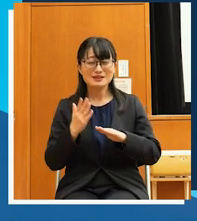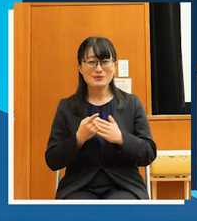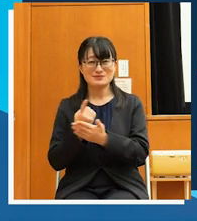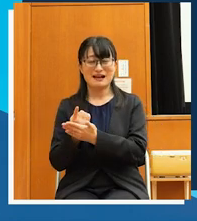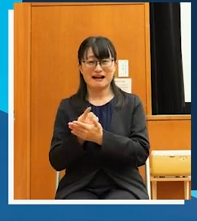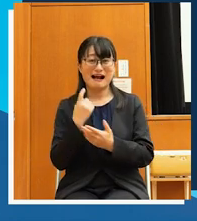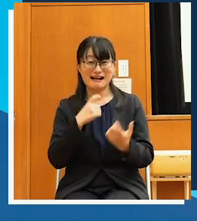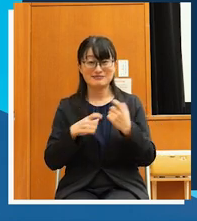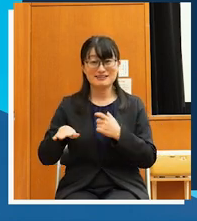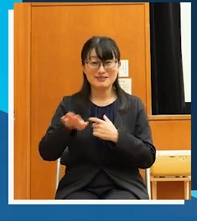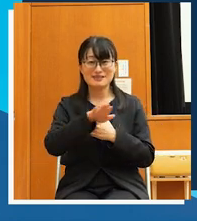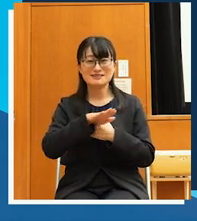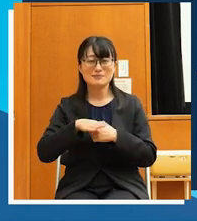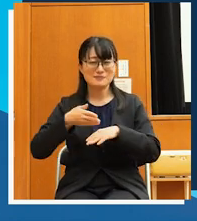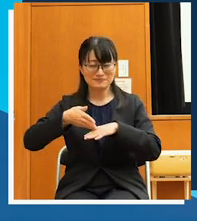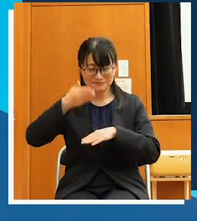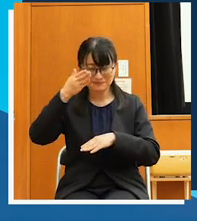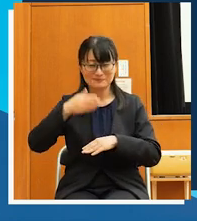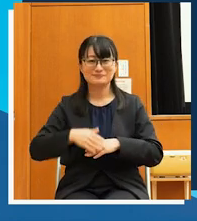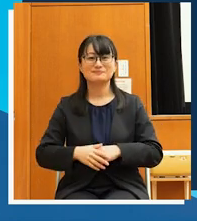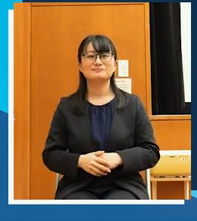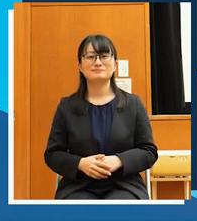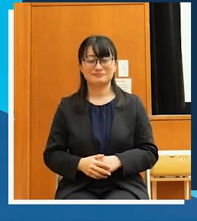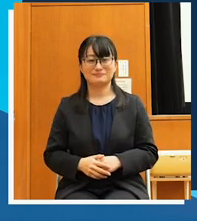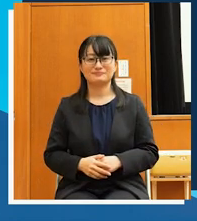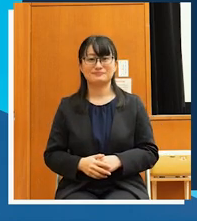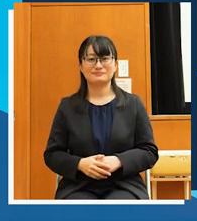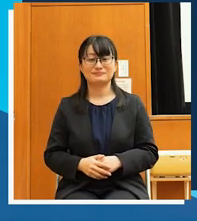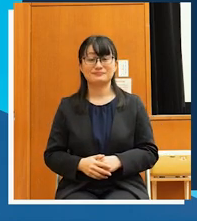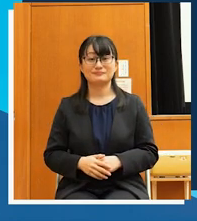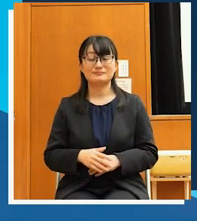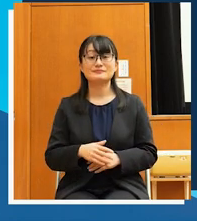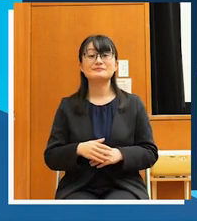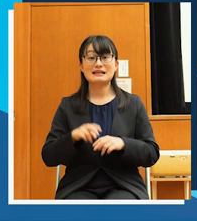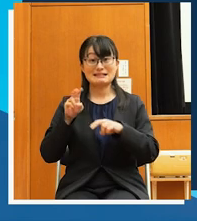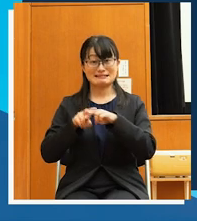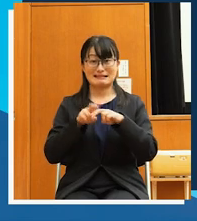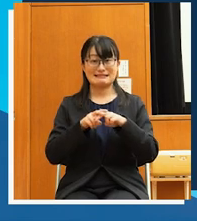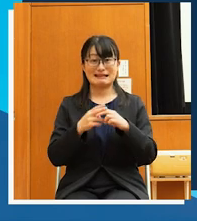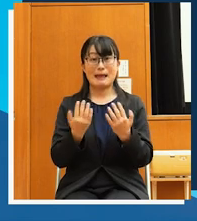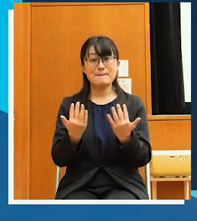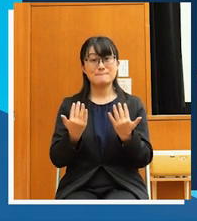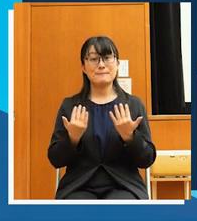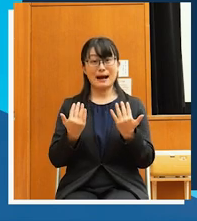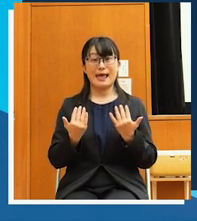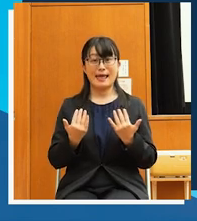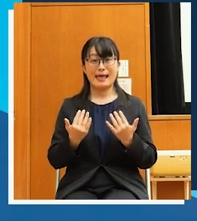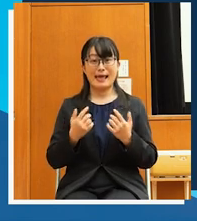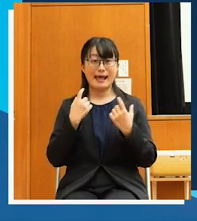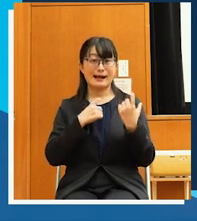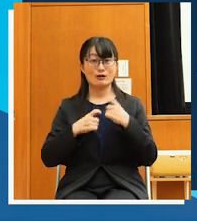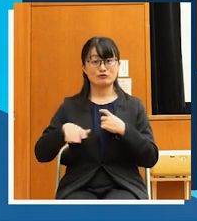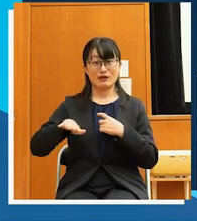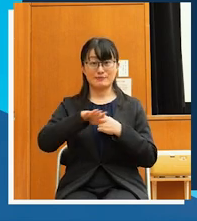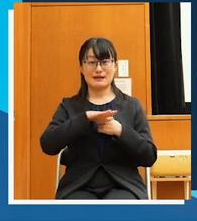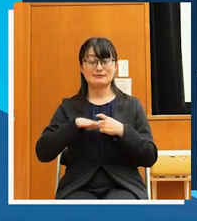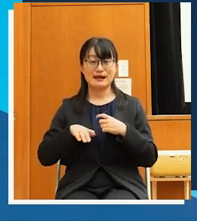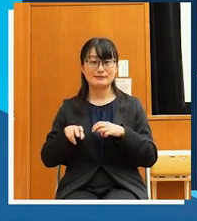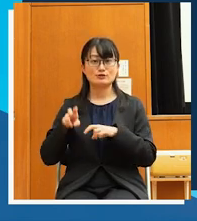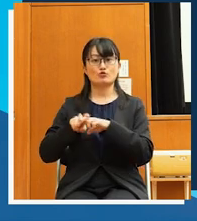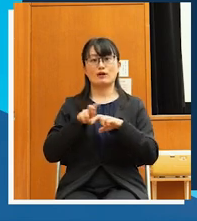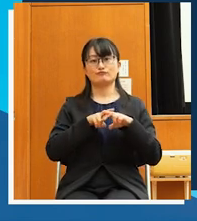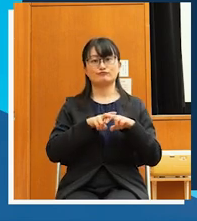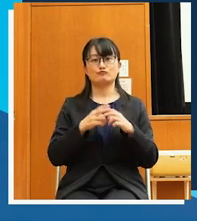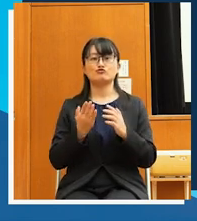てありがとうございますえ席なんですが前の方に学生さんに座っていただいていて後ろに一般の参加者の方に参加をしていただいている